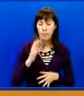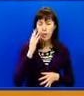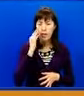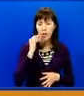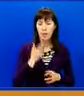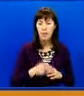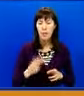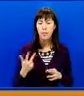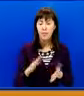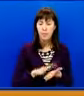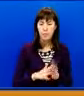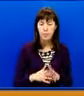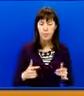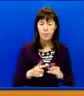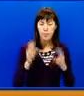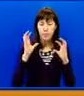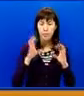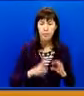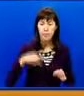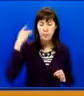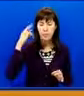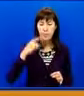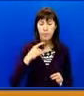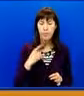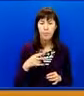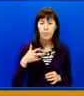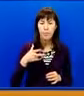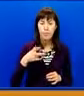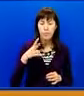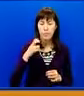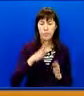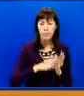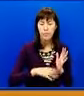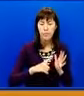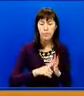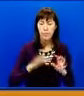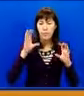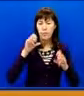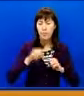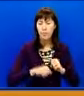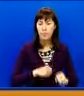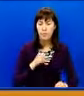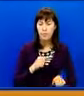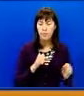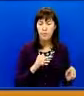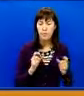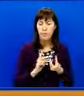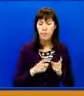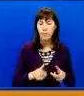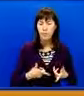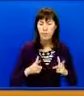Алматы по 3 статьям Уголовного кодекса Республики Казахстан. 287-я – незаконное ношение, хранение и перевоз